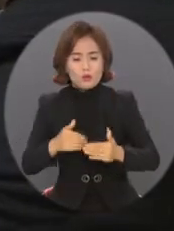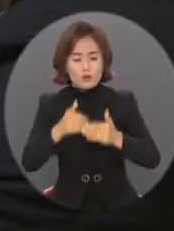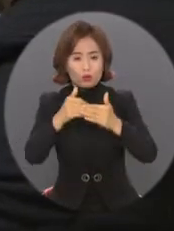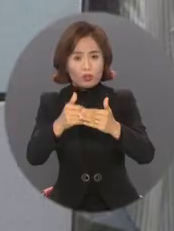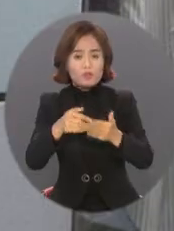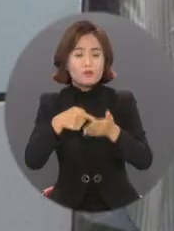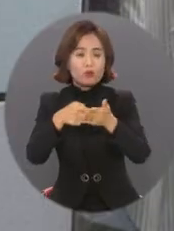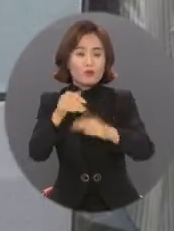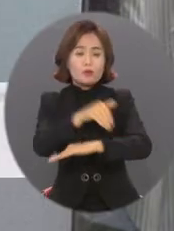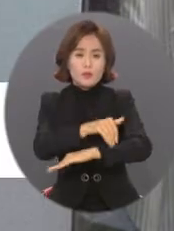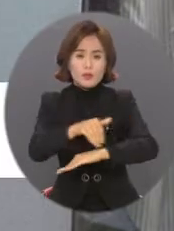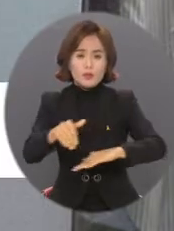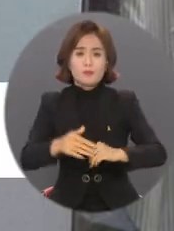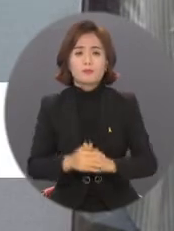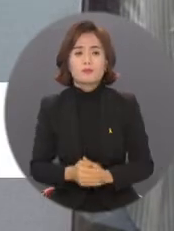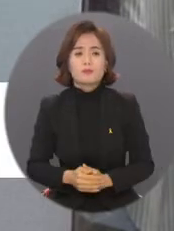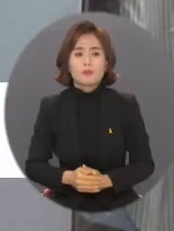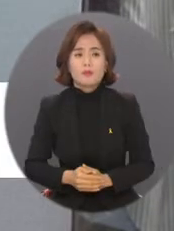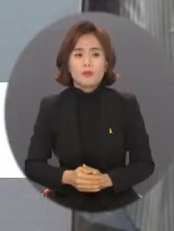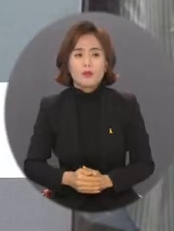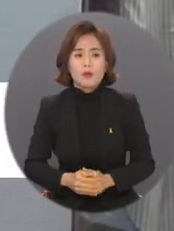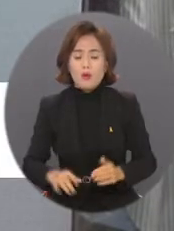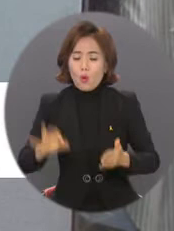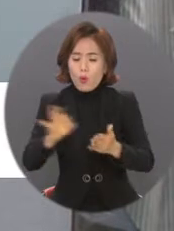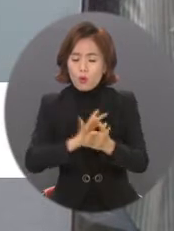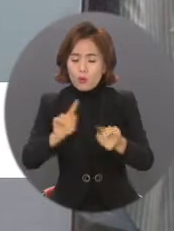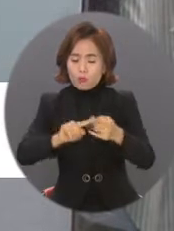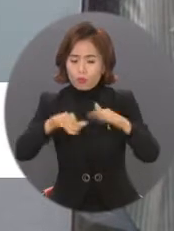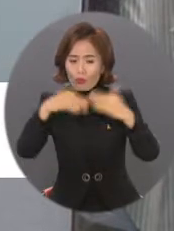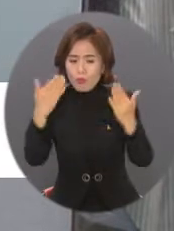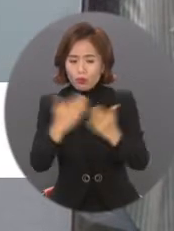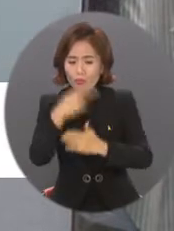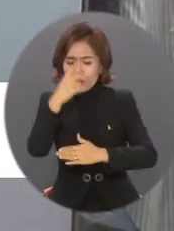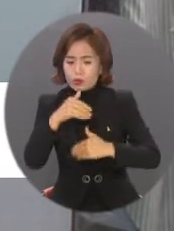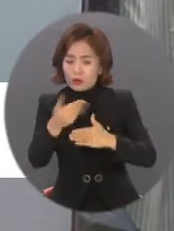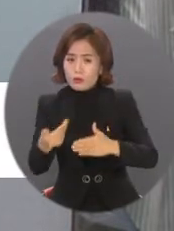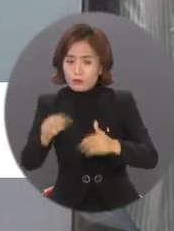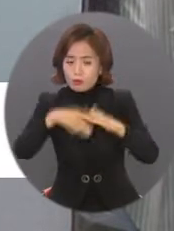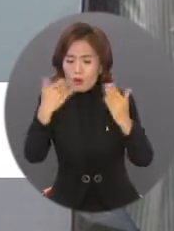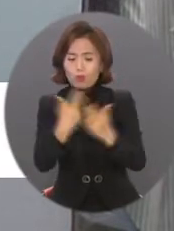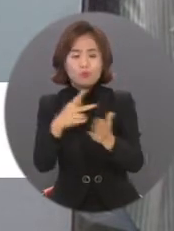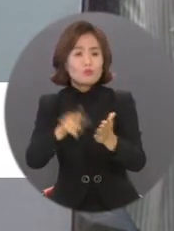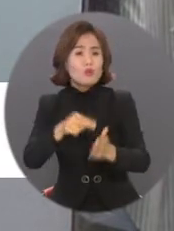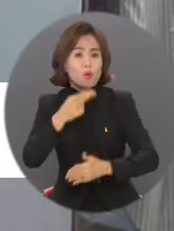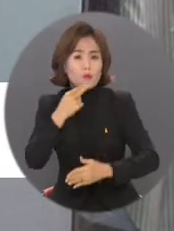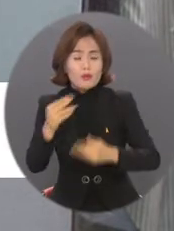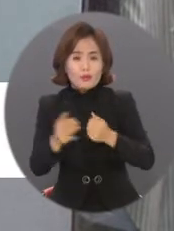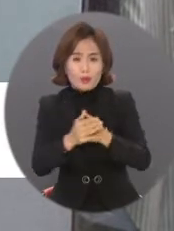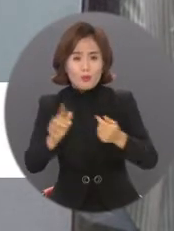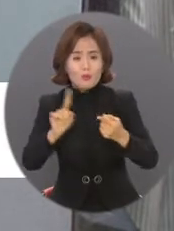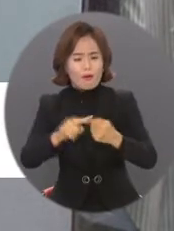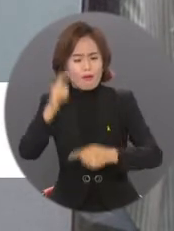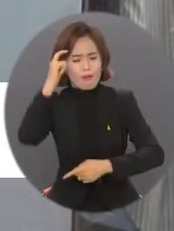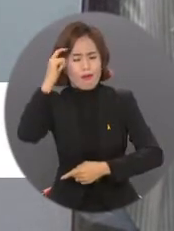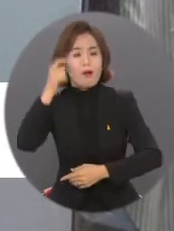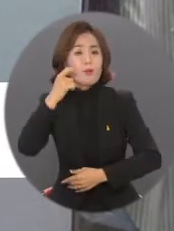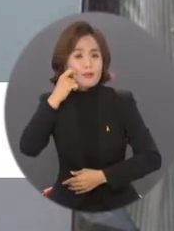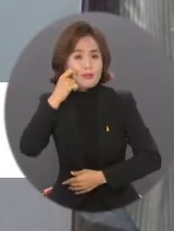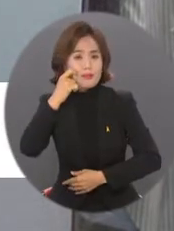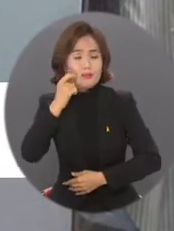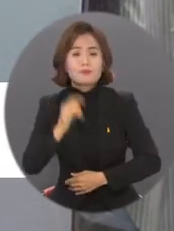계획입니다 회계에 부분에 대한 감사를 진행했었는데 적정 결과를 받아 왔기 때문에 저희가 그 문제에 대해서는 인지 그 못했던